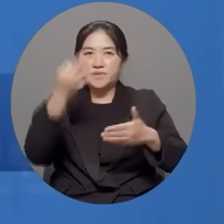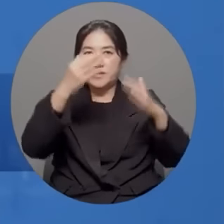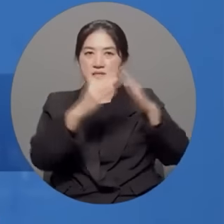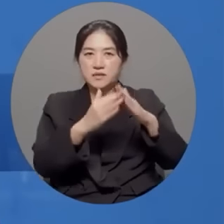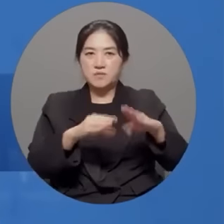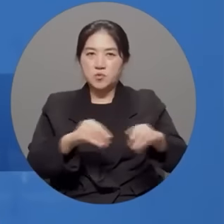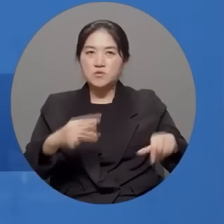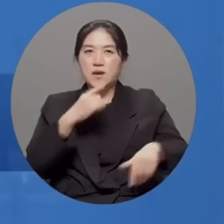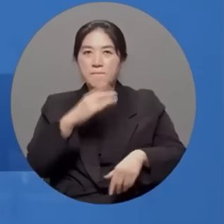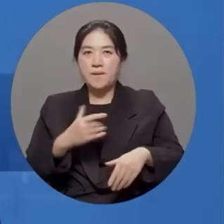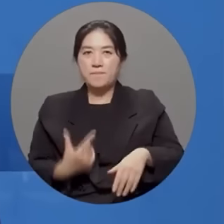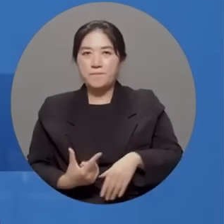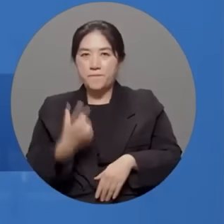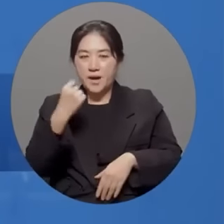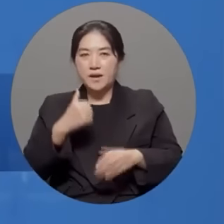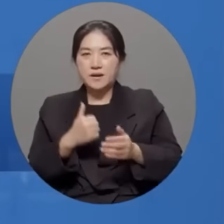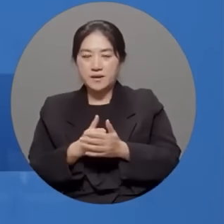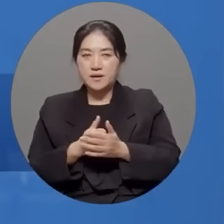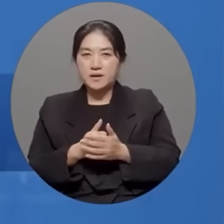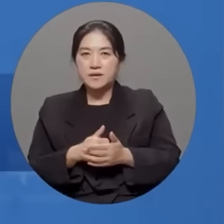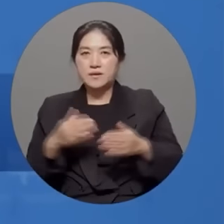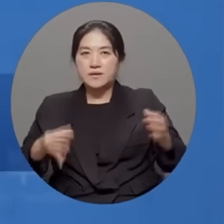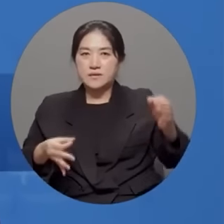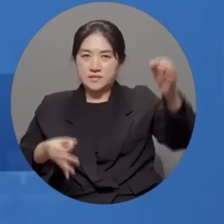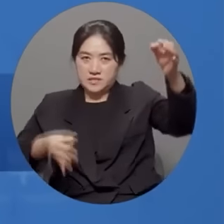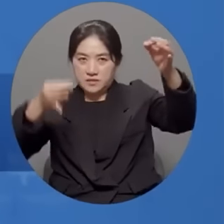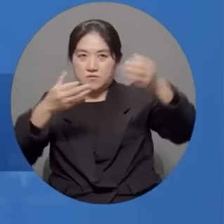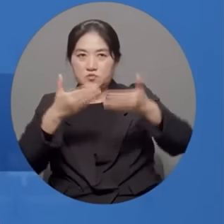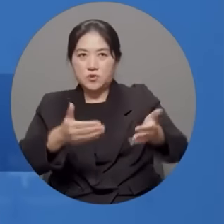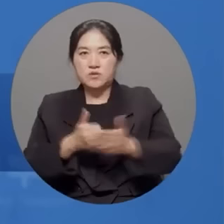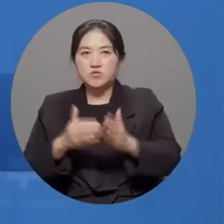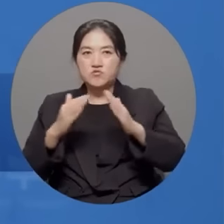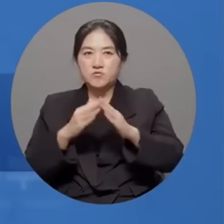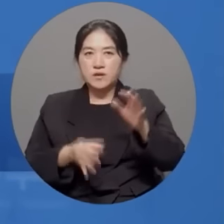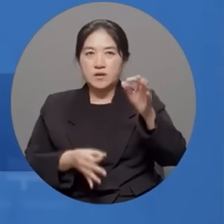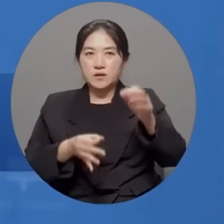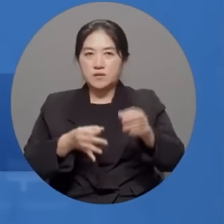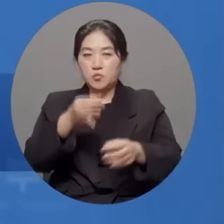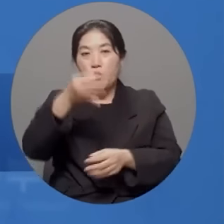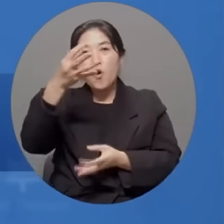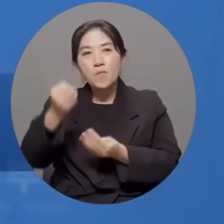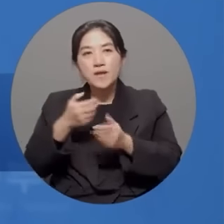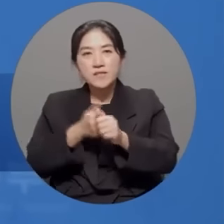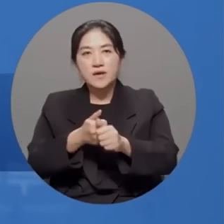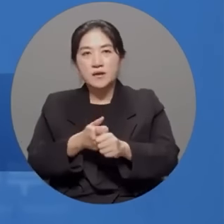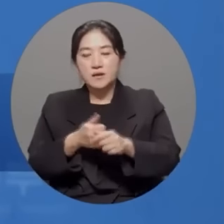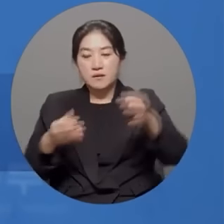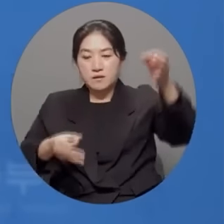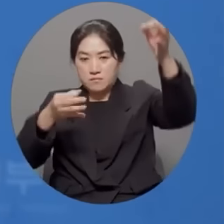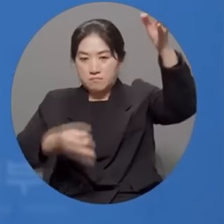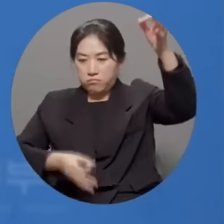토지에만 먼저 빠르게 시세를 반영함으로써 주 가격에 따라 현실가